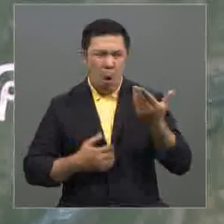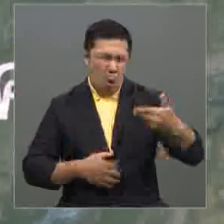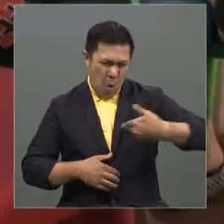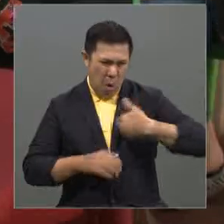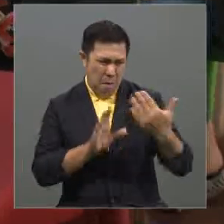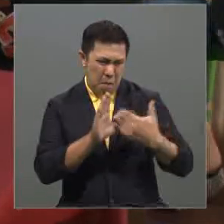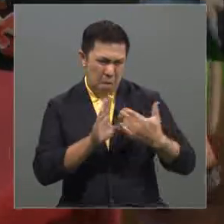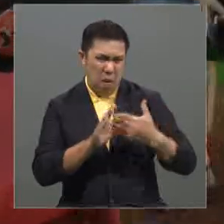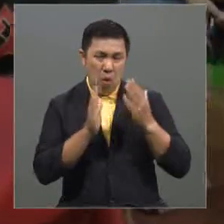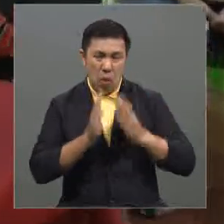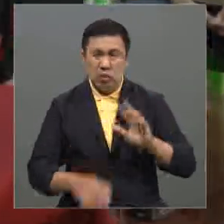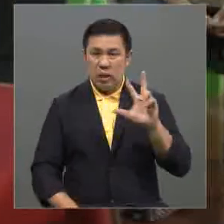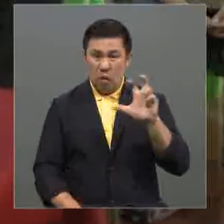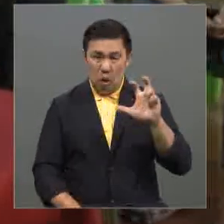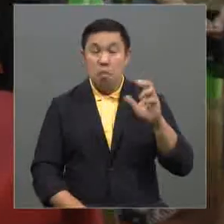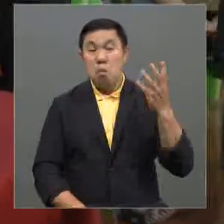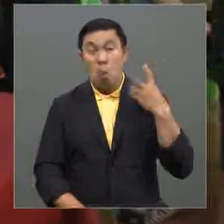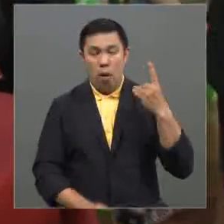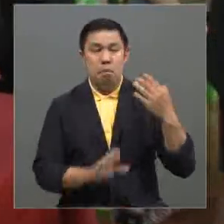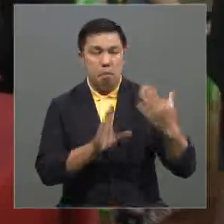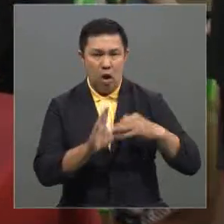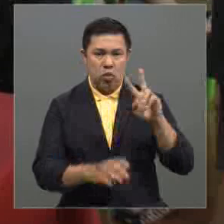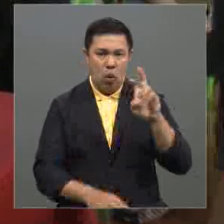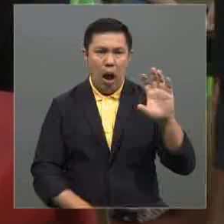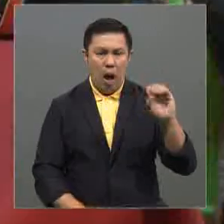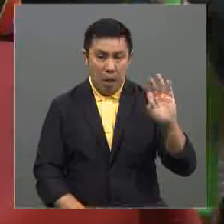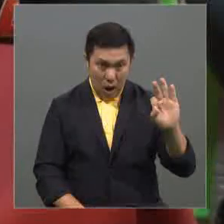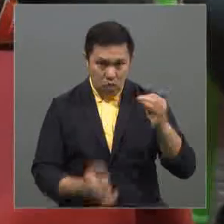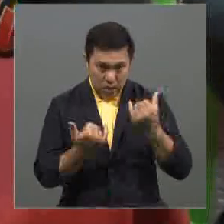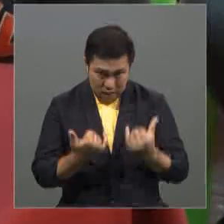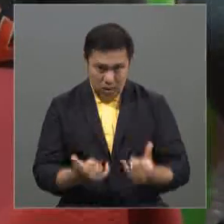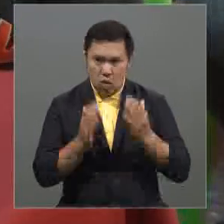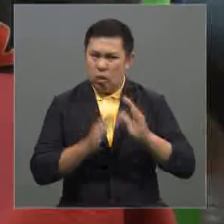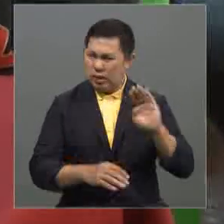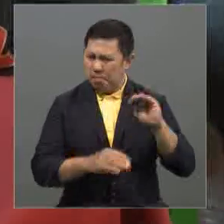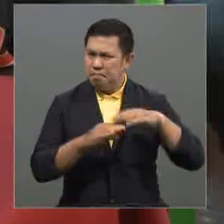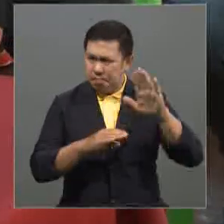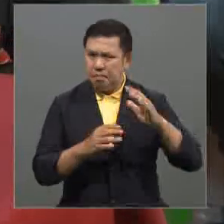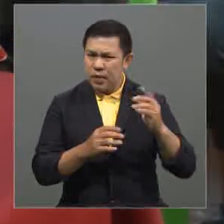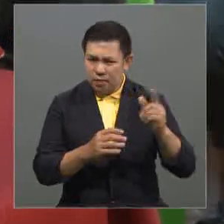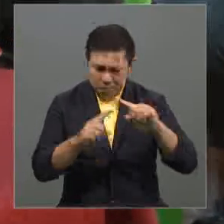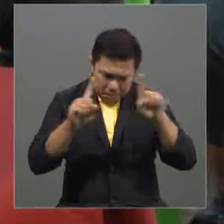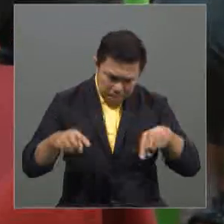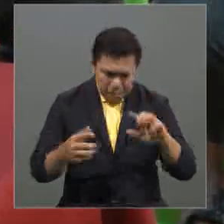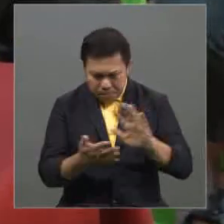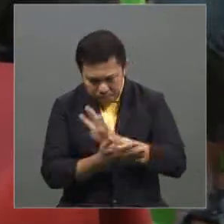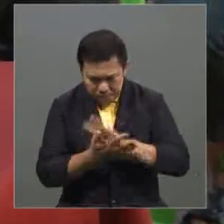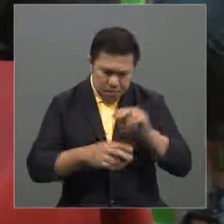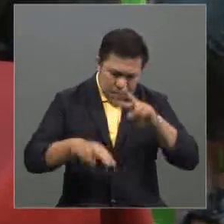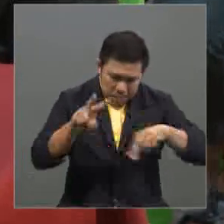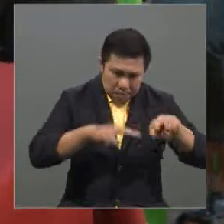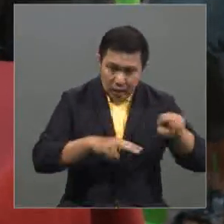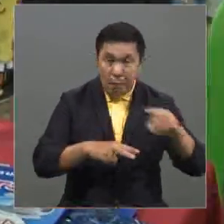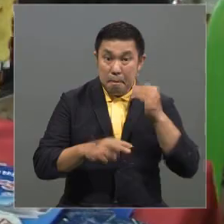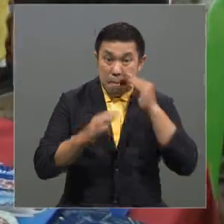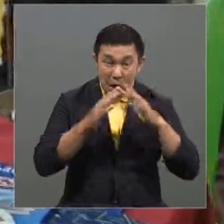ป็นลงทะเบียนเมื่อวานนี้259คนและวันนี้อีกกว่า40คนซึ่งก็อยู่ระหว่างการตรวจสอบเอกสารครับขณะนี้พบบ้